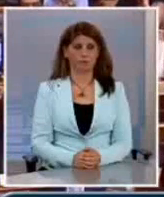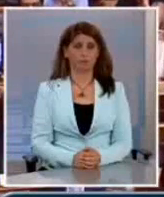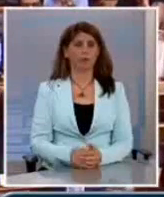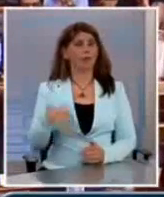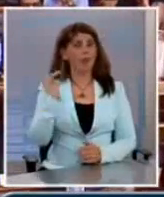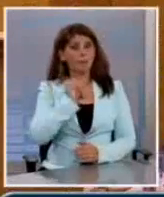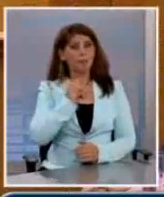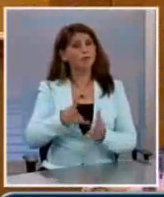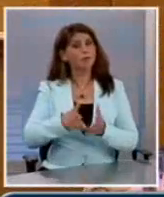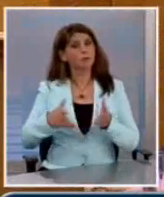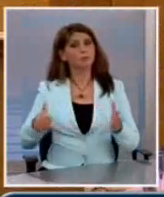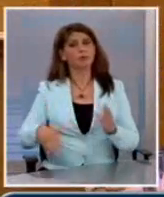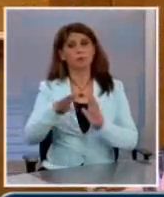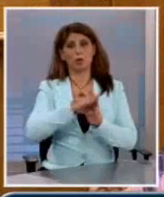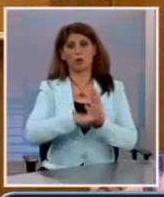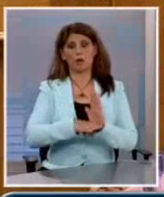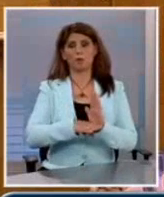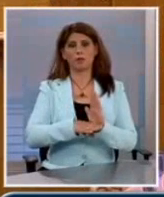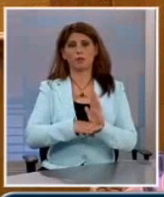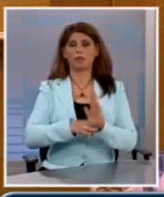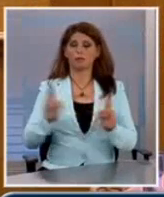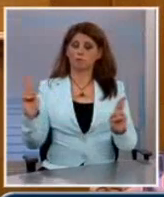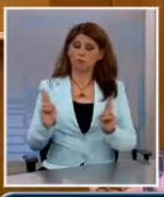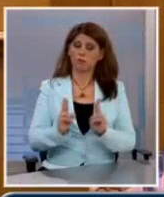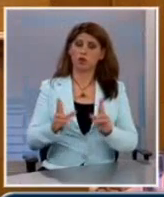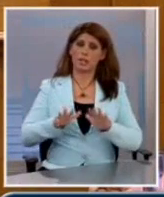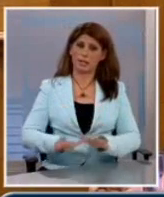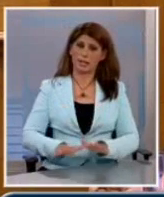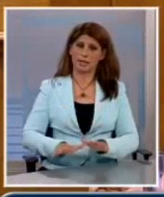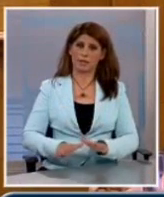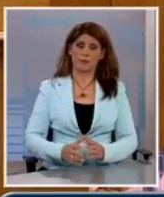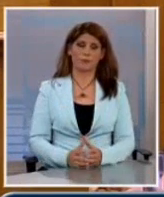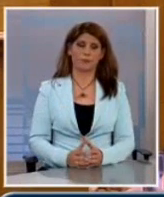Επιταχύναμε και διευρύναμε τα προγράμματα για την καταπολέμηση της ανεργίας.